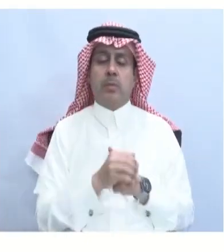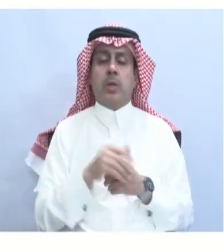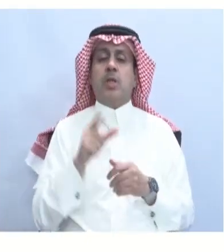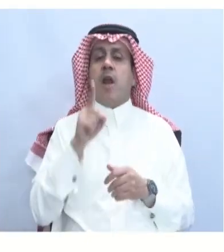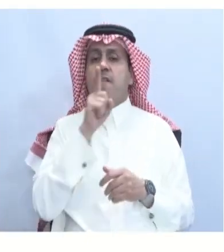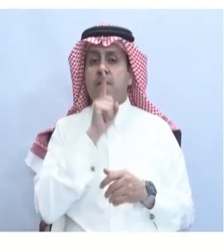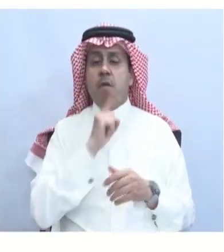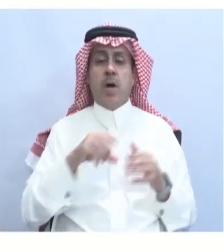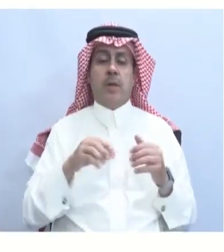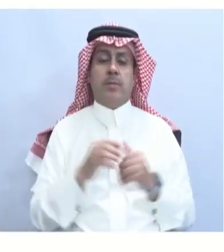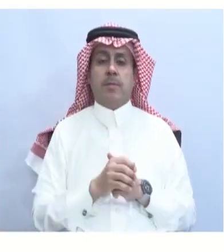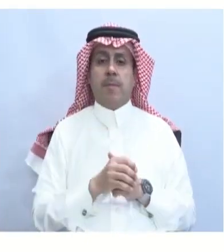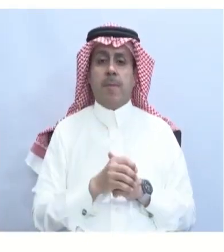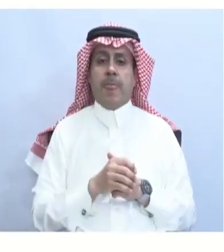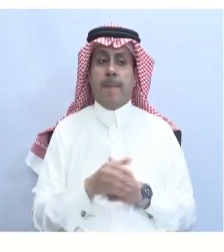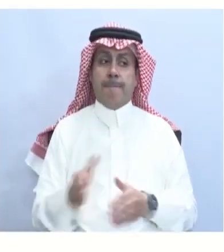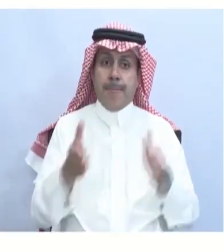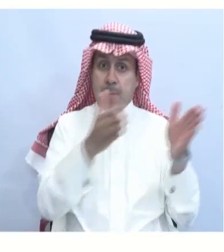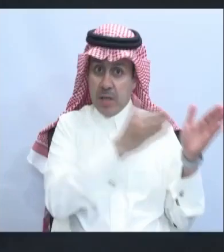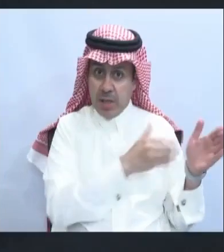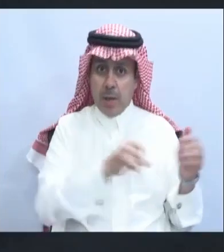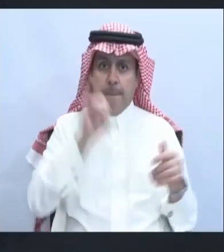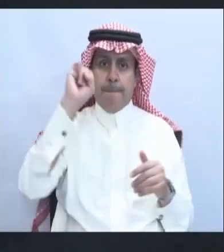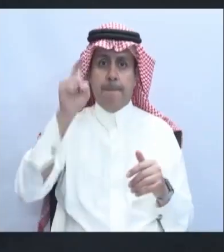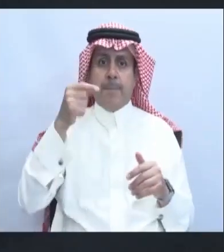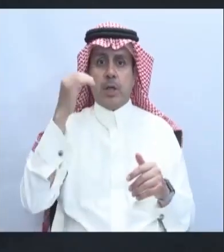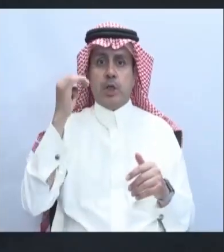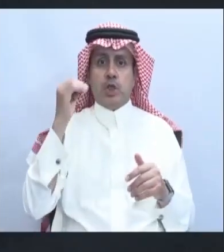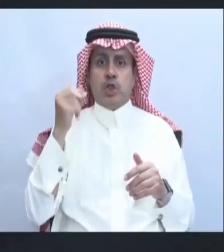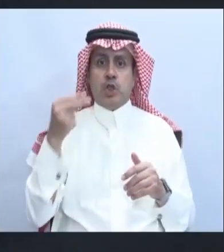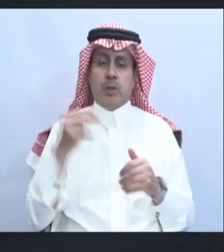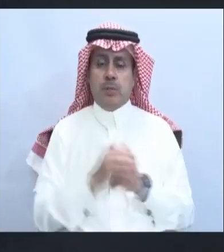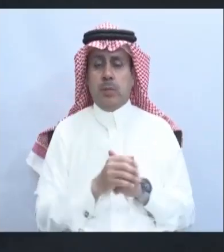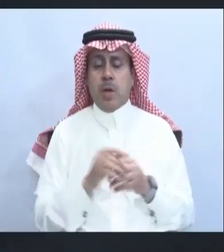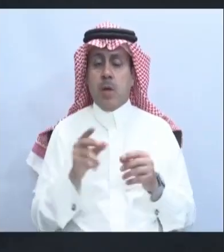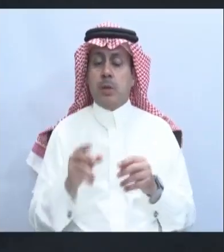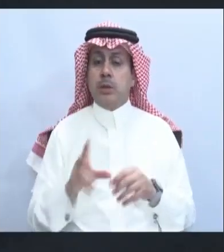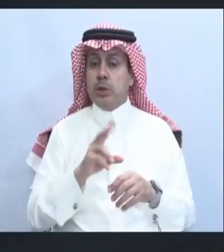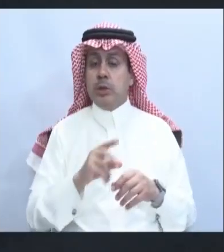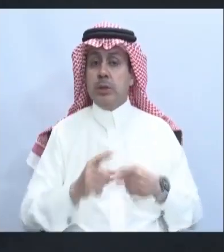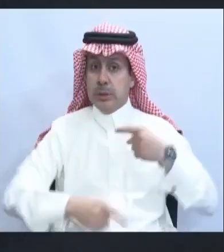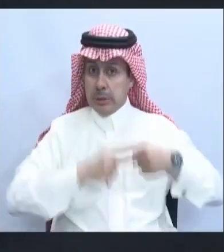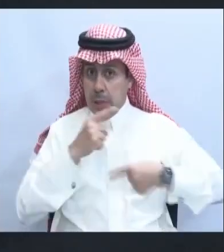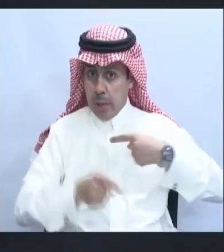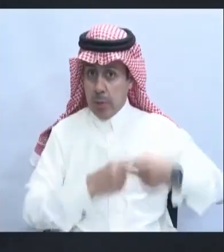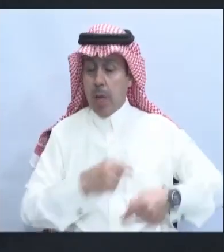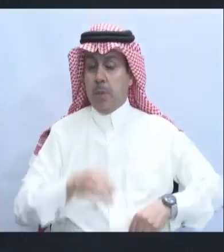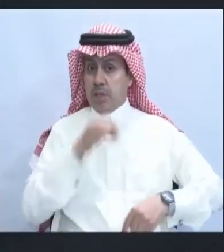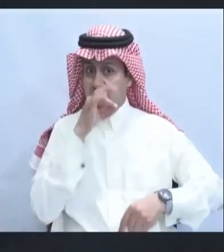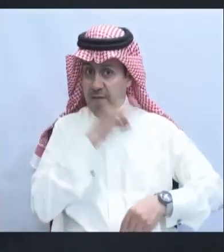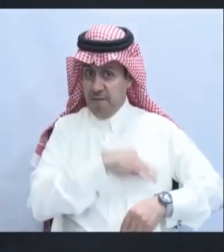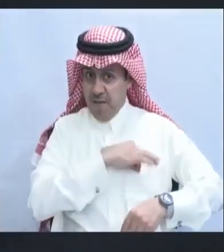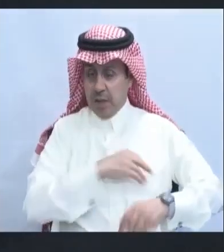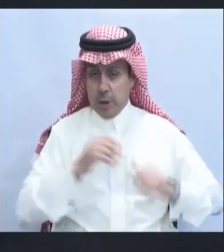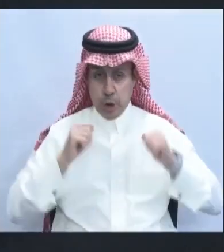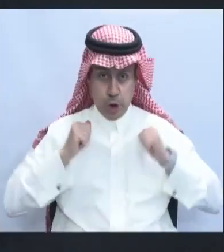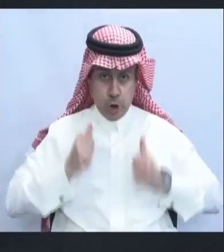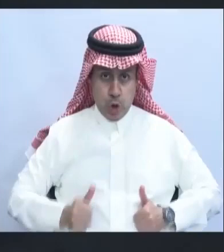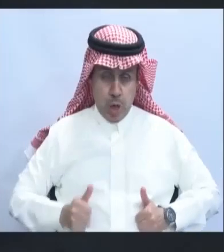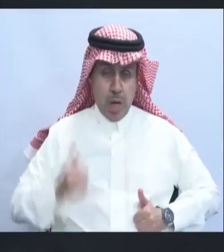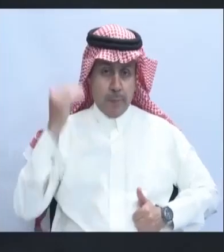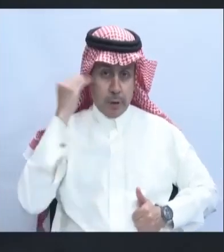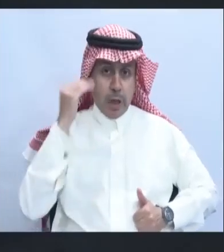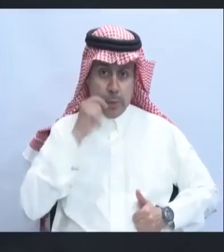الفقهاء مع الاشاره الى المرجع دائما الطالب والطالبه اذا اراد ان يستفيد وان